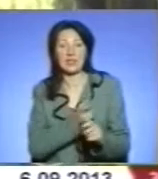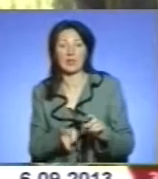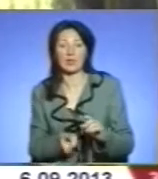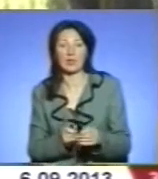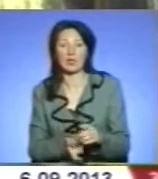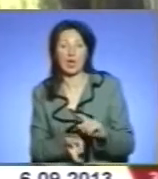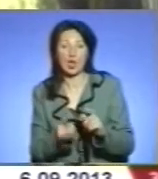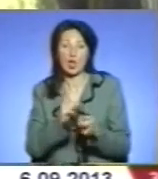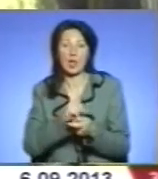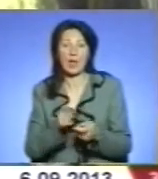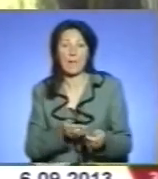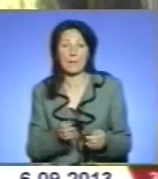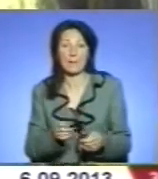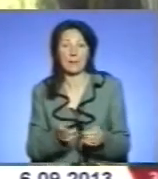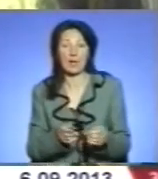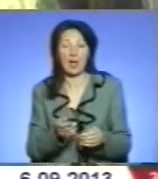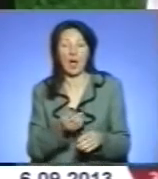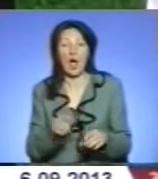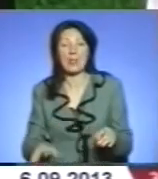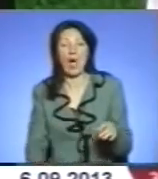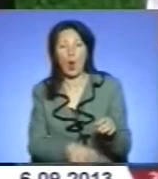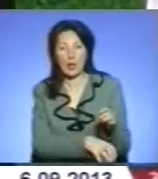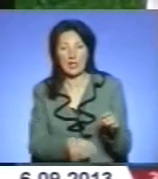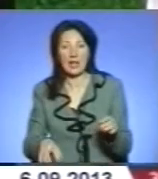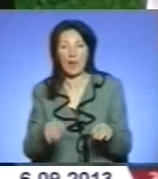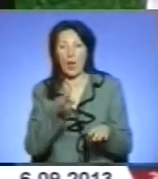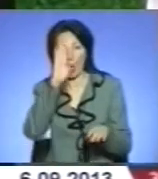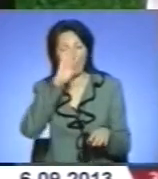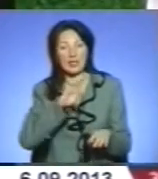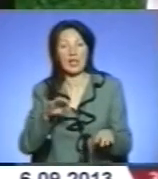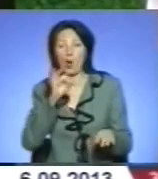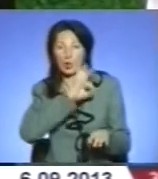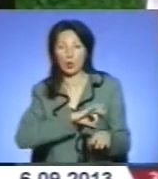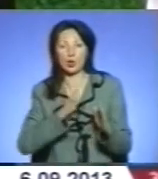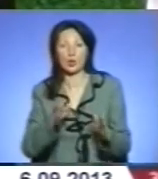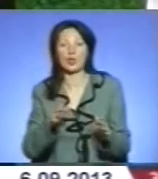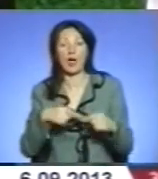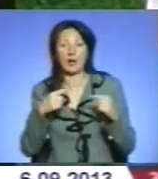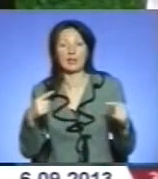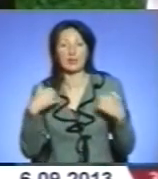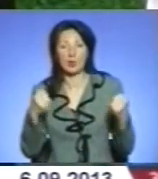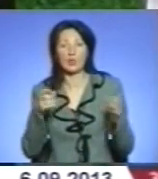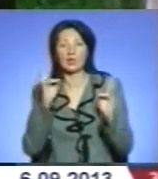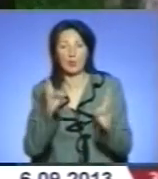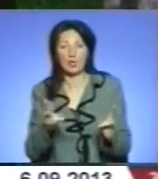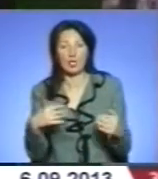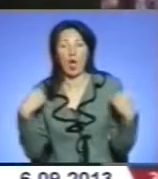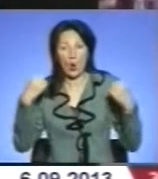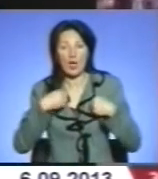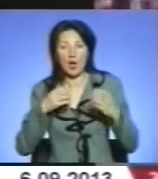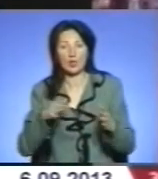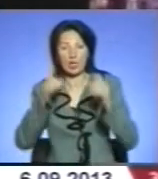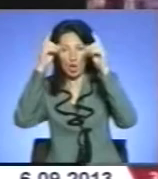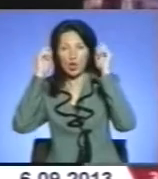транспорт. Наколінниками хлопці не користуються, хоча велотріал доволі травматичний. Одягають лише шоломи. У Тернополі місць для занять